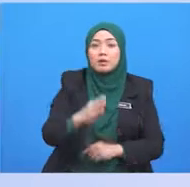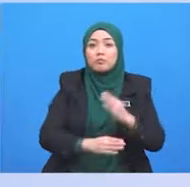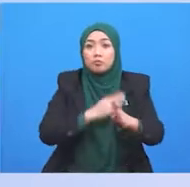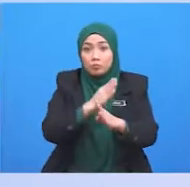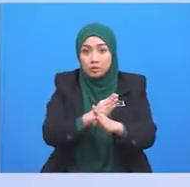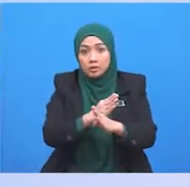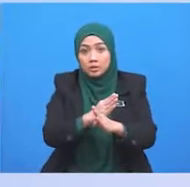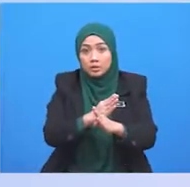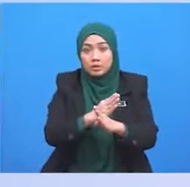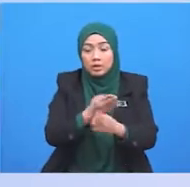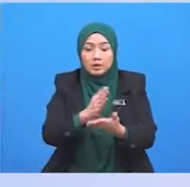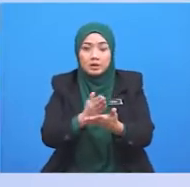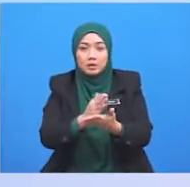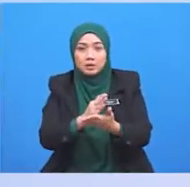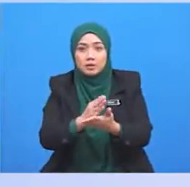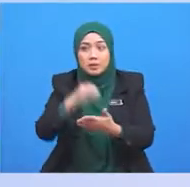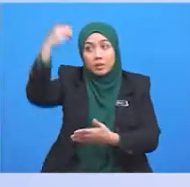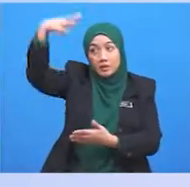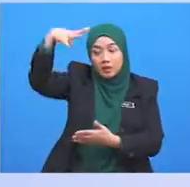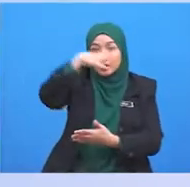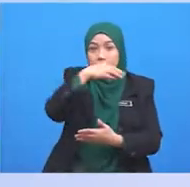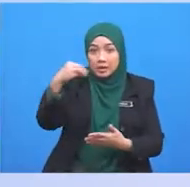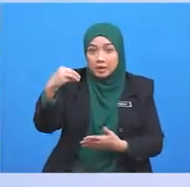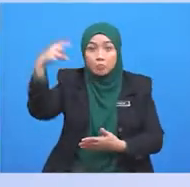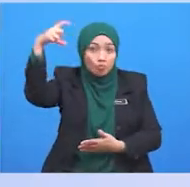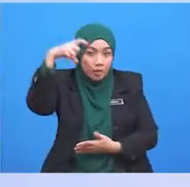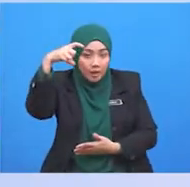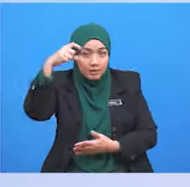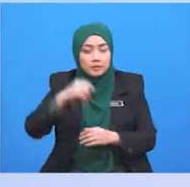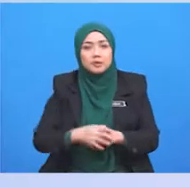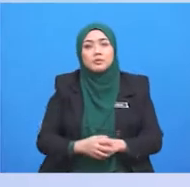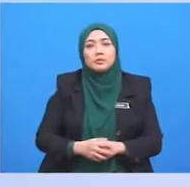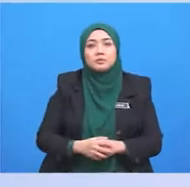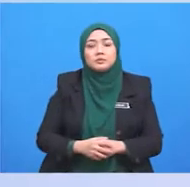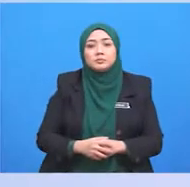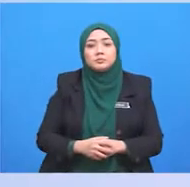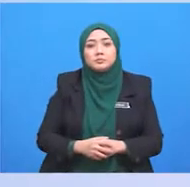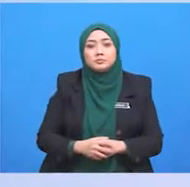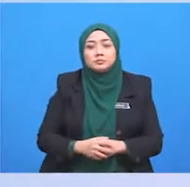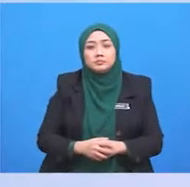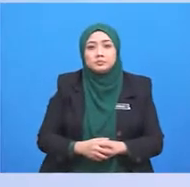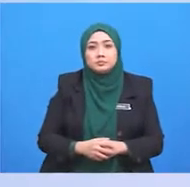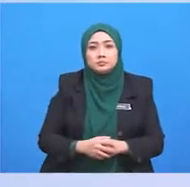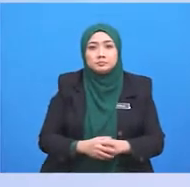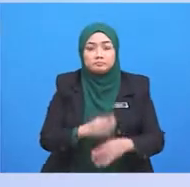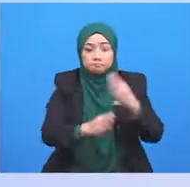bulan. Cahaya matahari dihalang oleh bumi, menyebabkan gerhana bulan